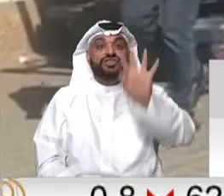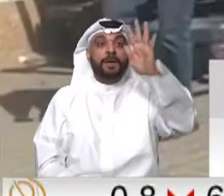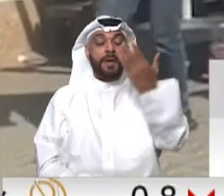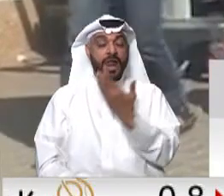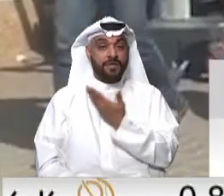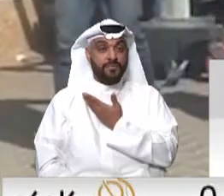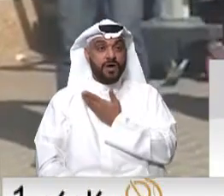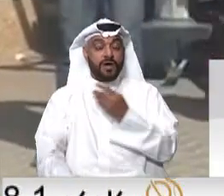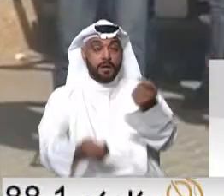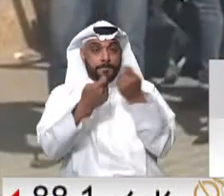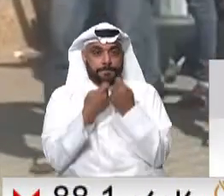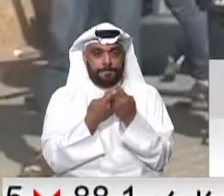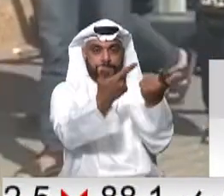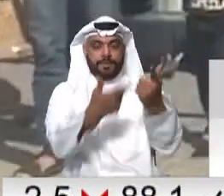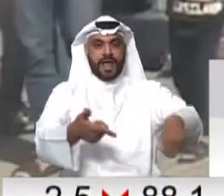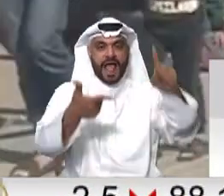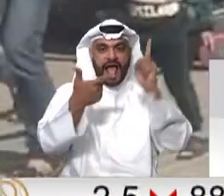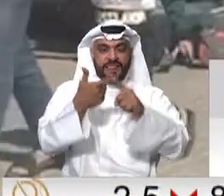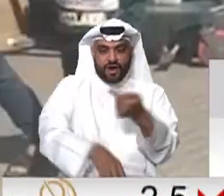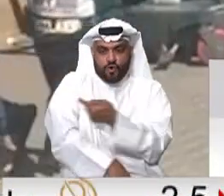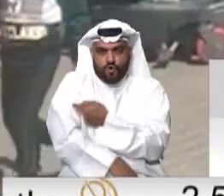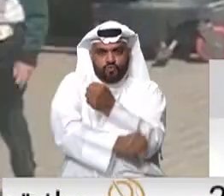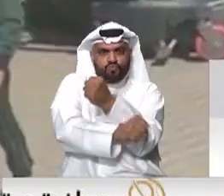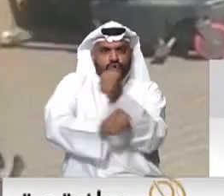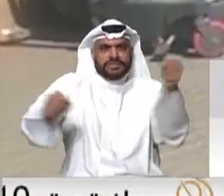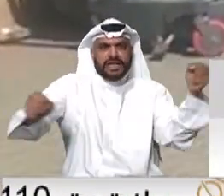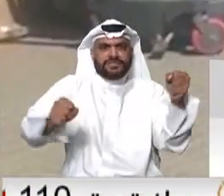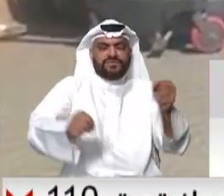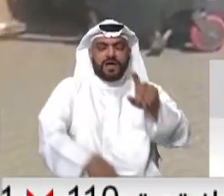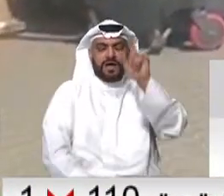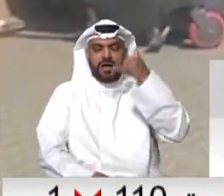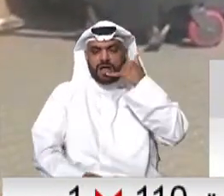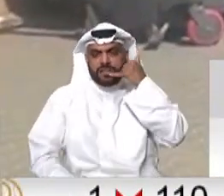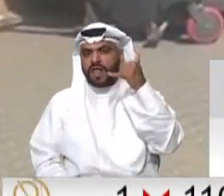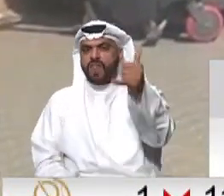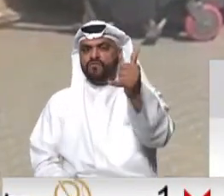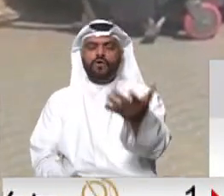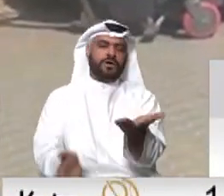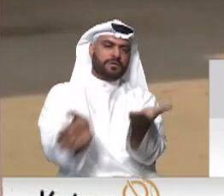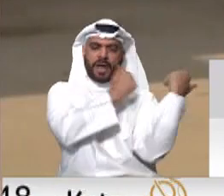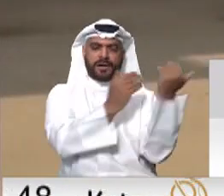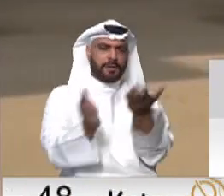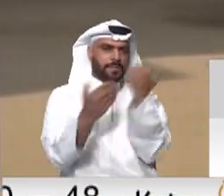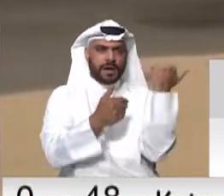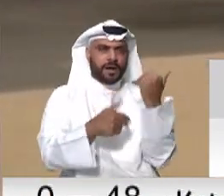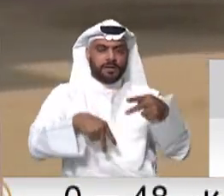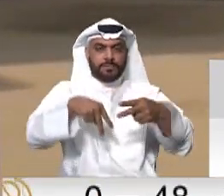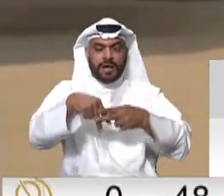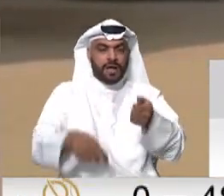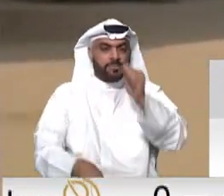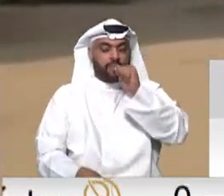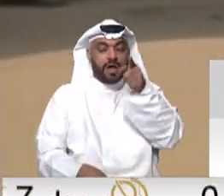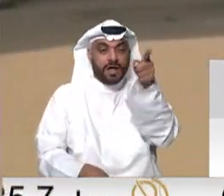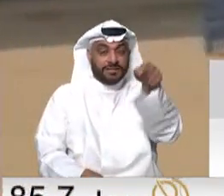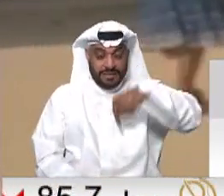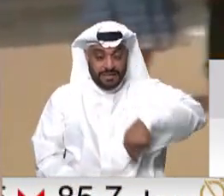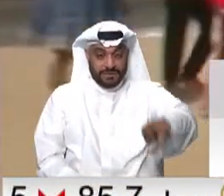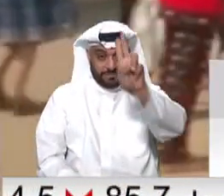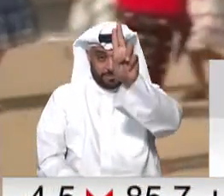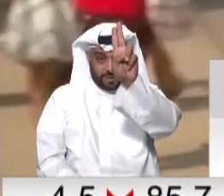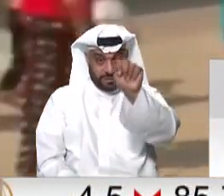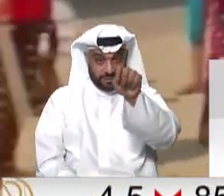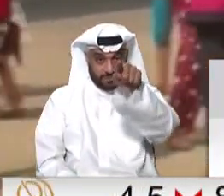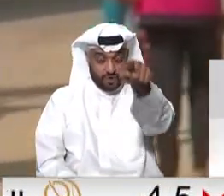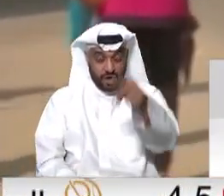في المستشفيات بحثا عن مكان للمبيت او الطعام او الشراب وكاله الامم المتحده لغوث